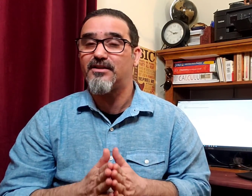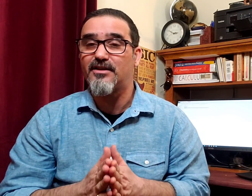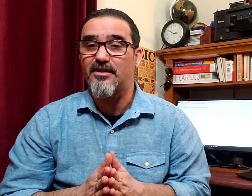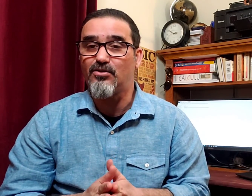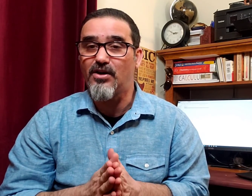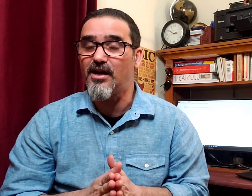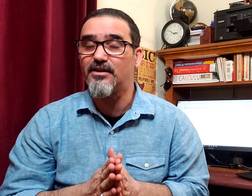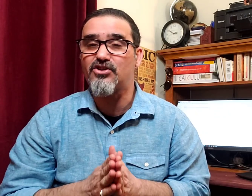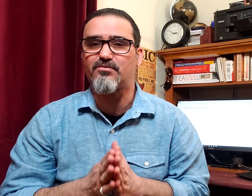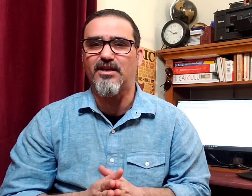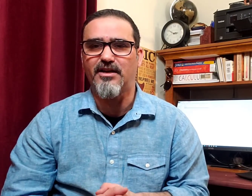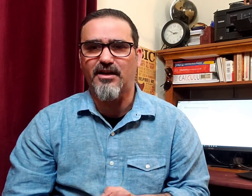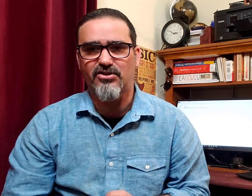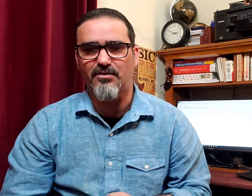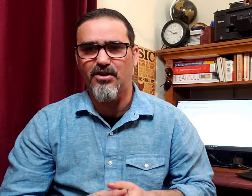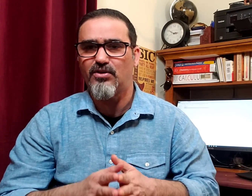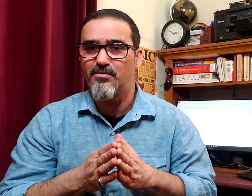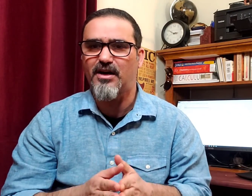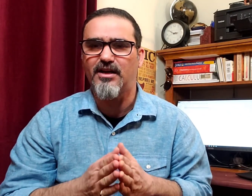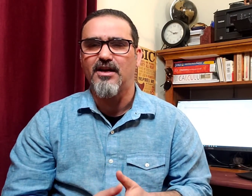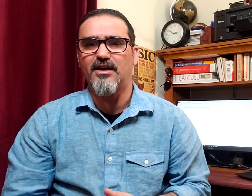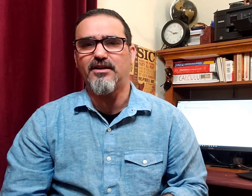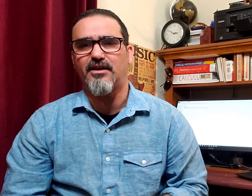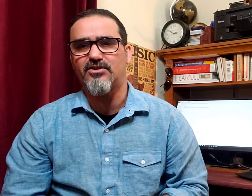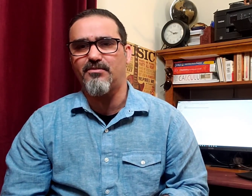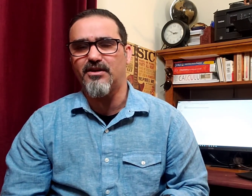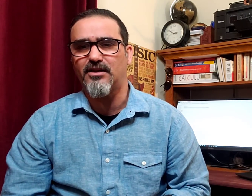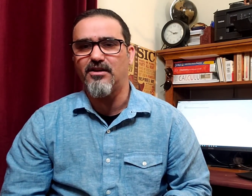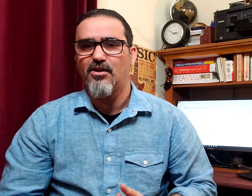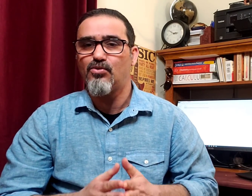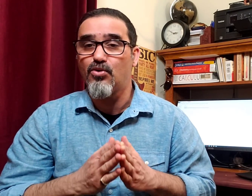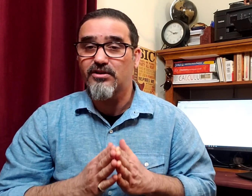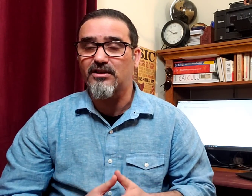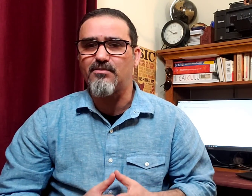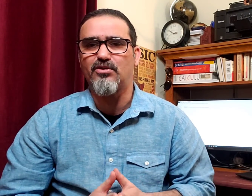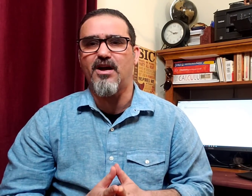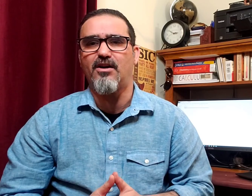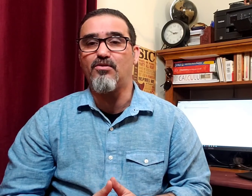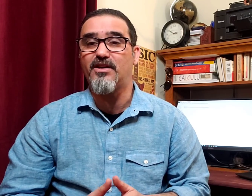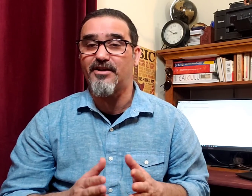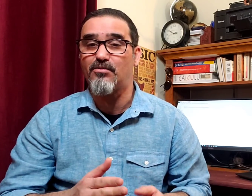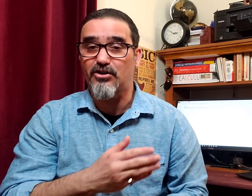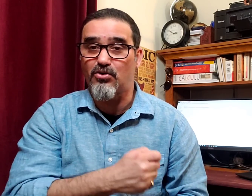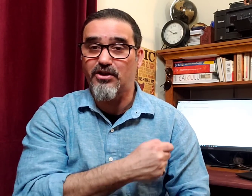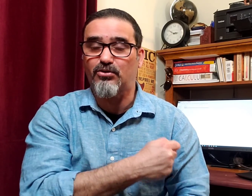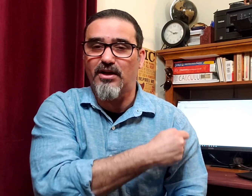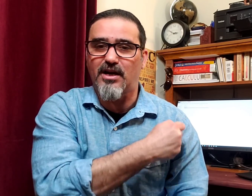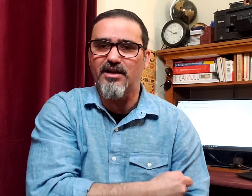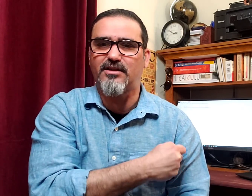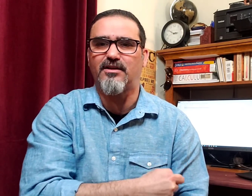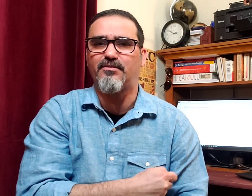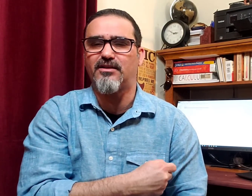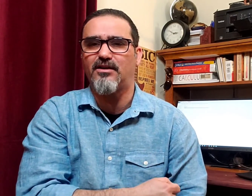الجزائر الذين صنعوا أحد أجمل الحركات الشعبية واللي باقي هاد الحراك الشعبية عطي، وكل التضامن معهم لأنهم قدروا يضغطوا